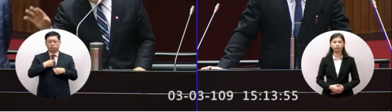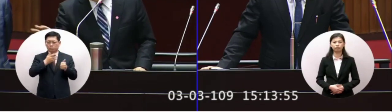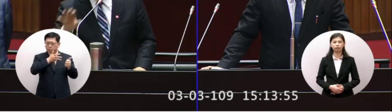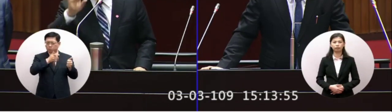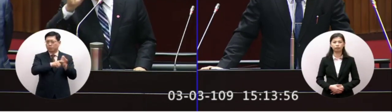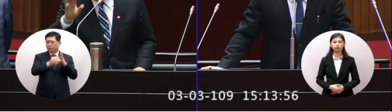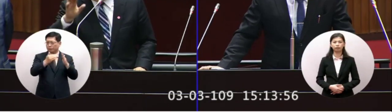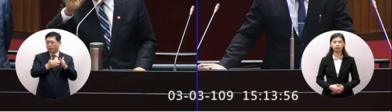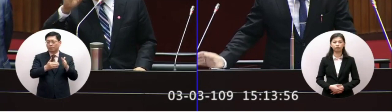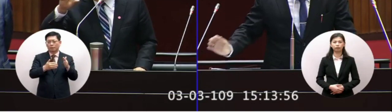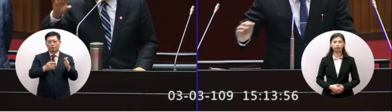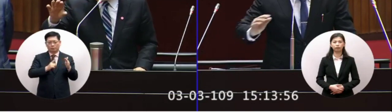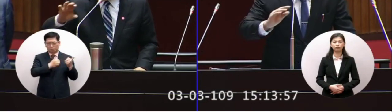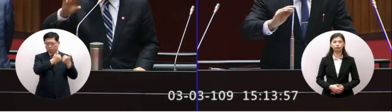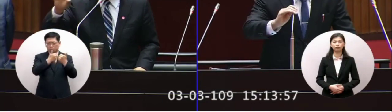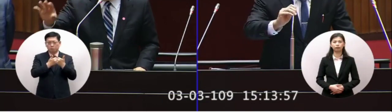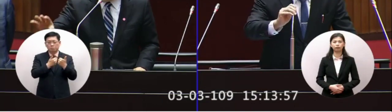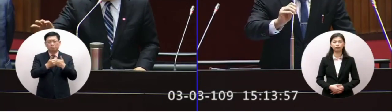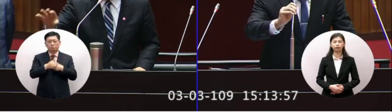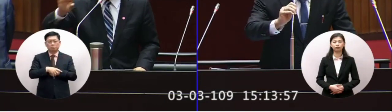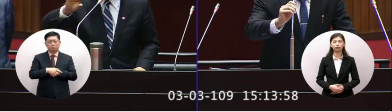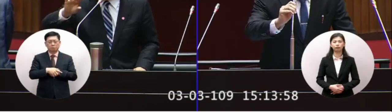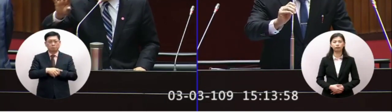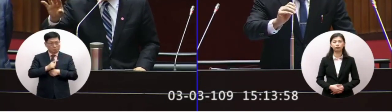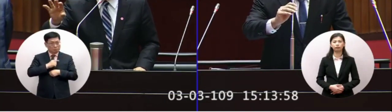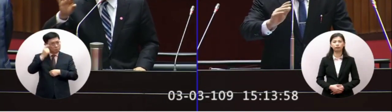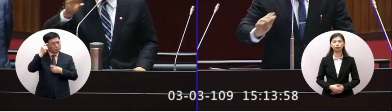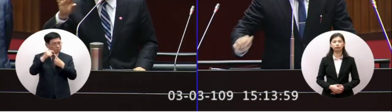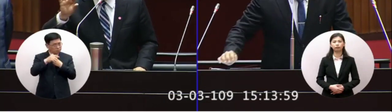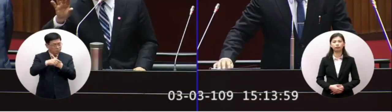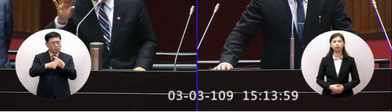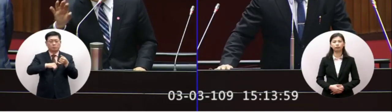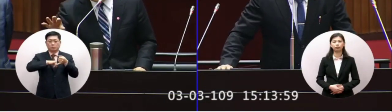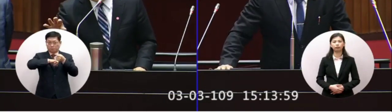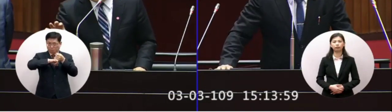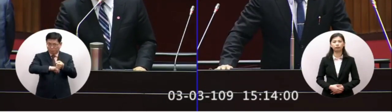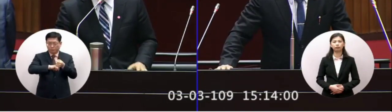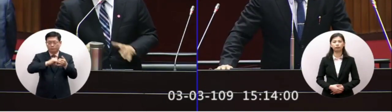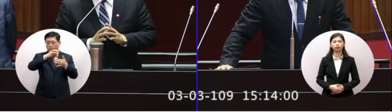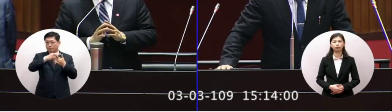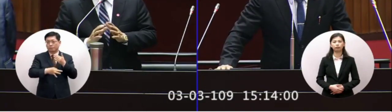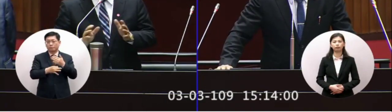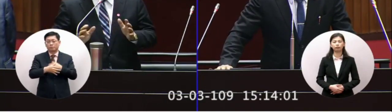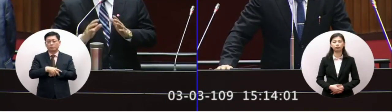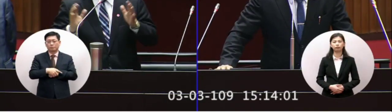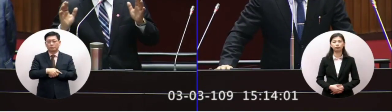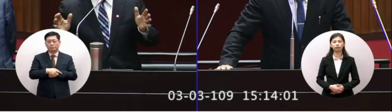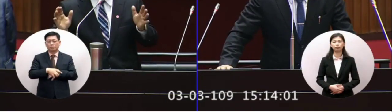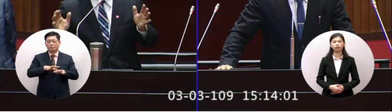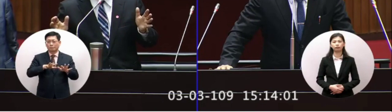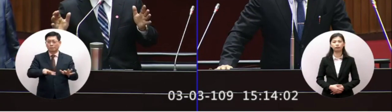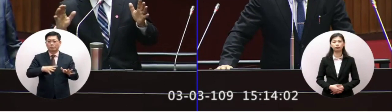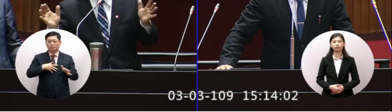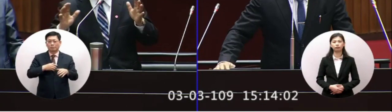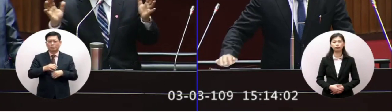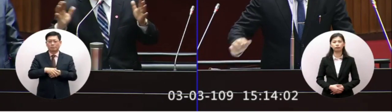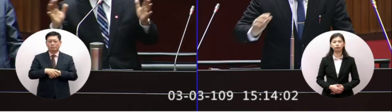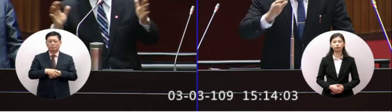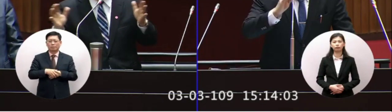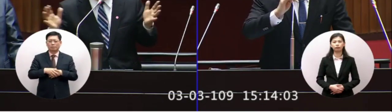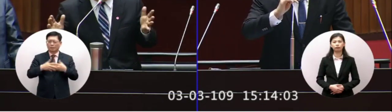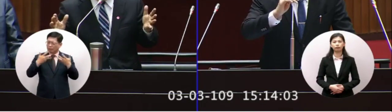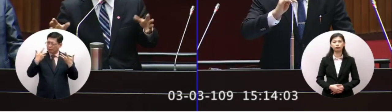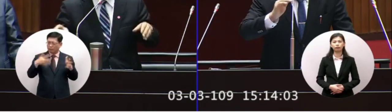家大家会去定出一个相关的规范。那因为多彩